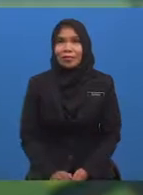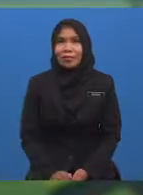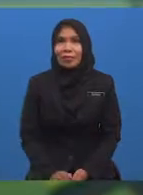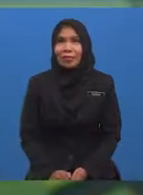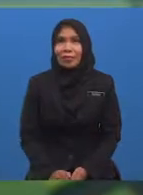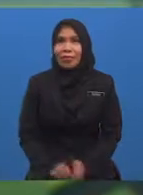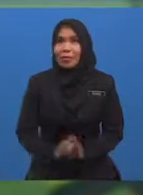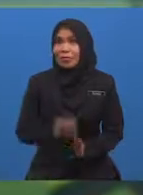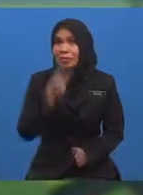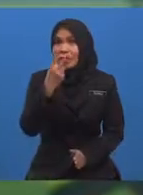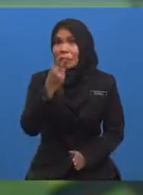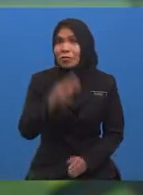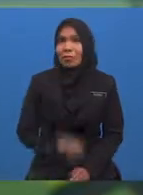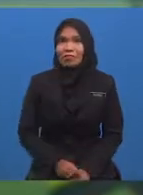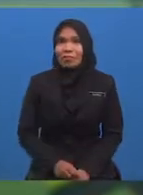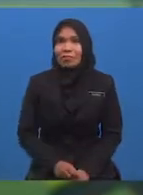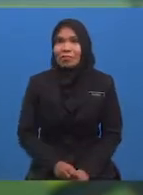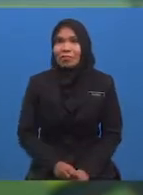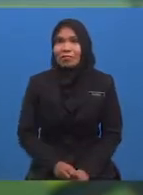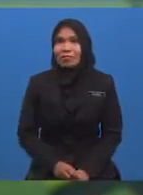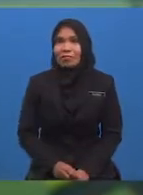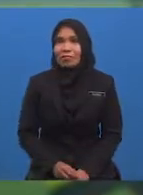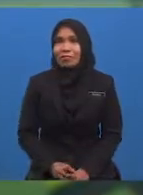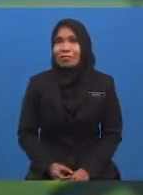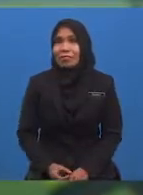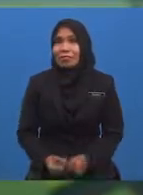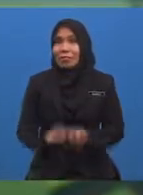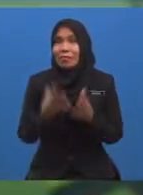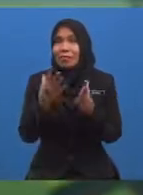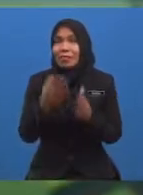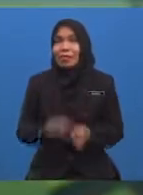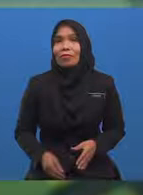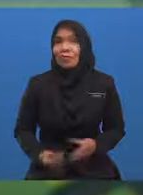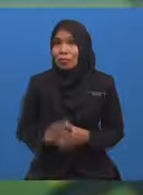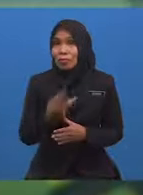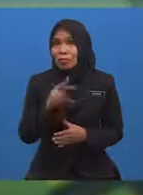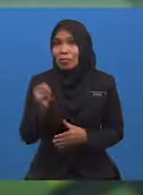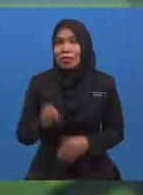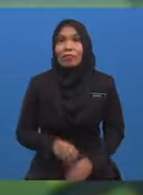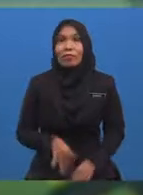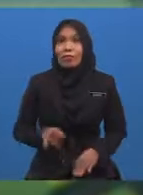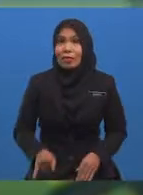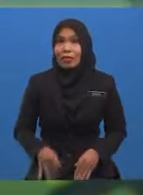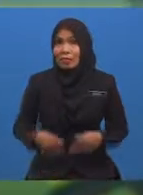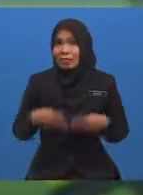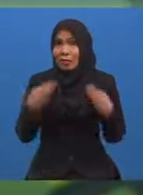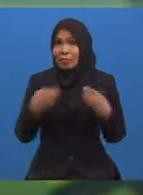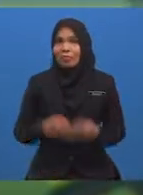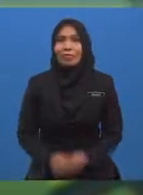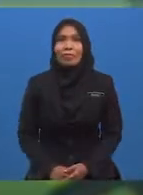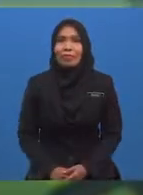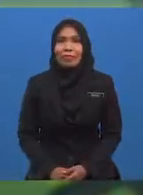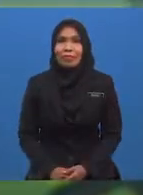sekeliling, terdapat pelbagai jenis tumbuh-tumbuhan yang hidup di atas muka bumi ini.